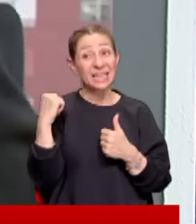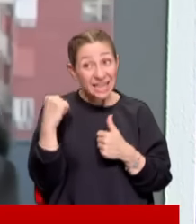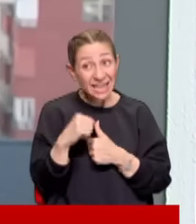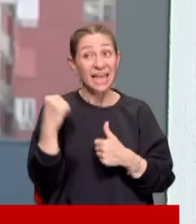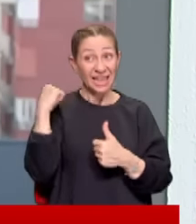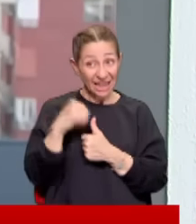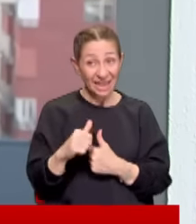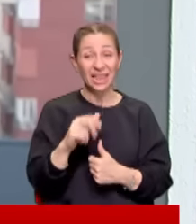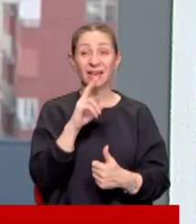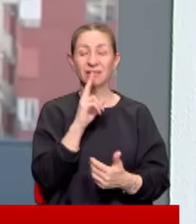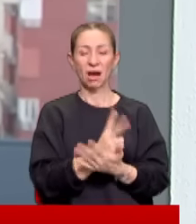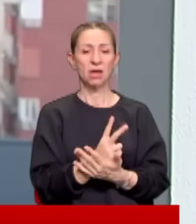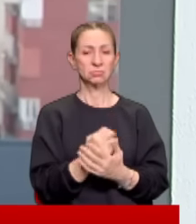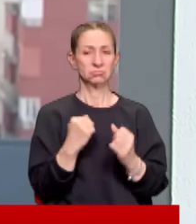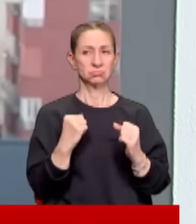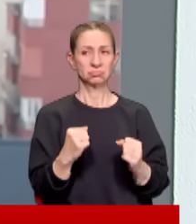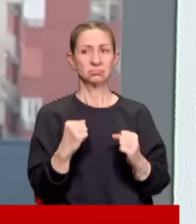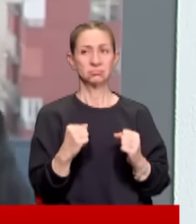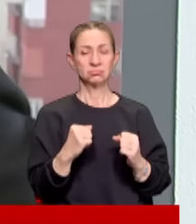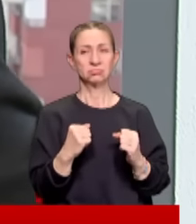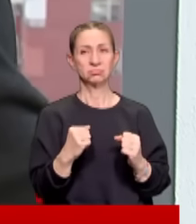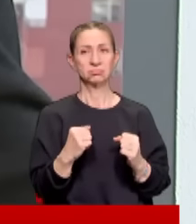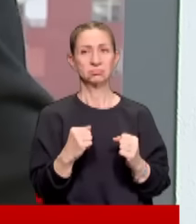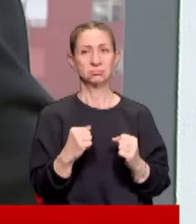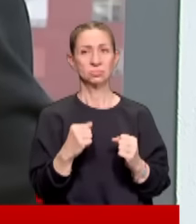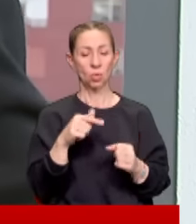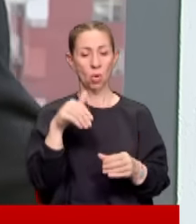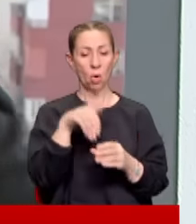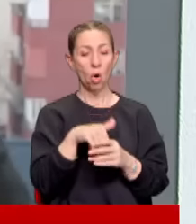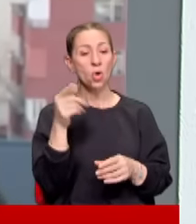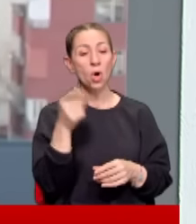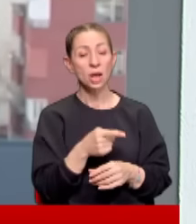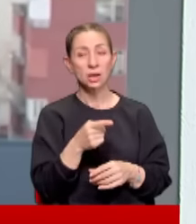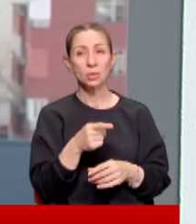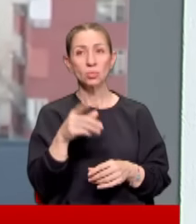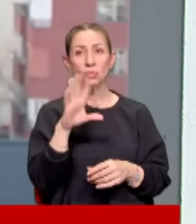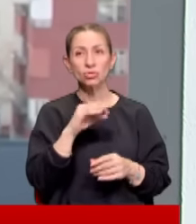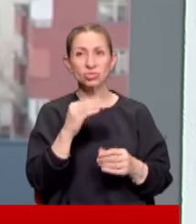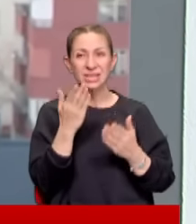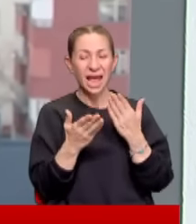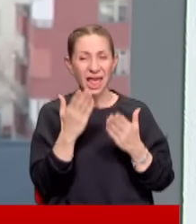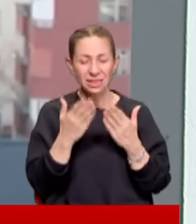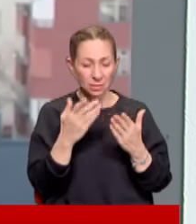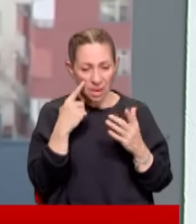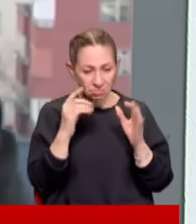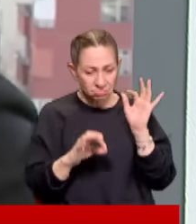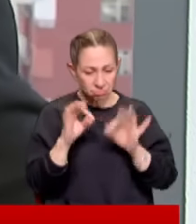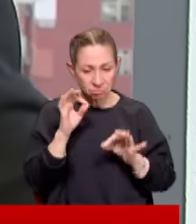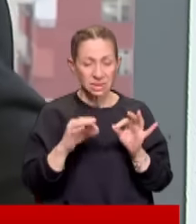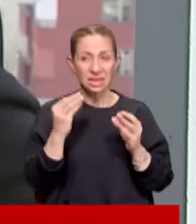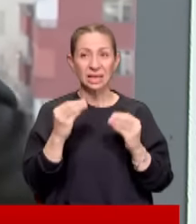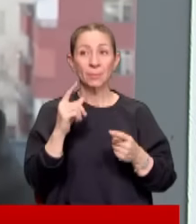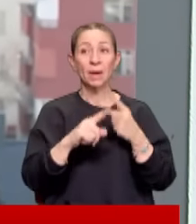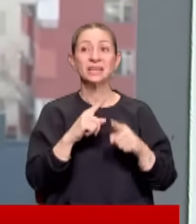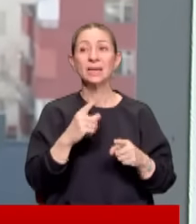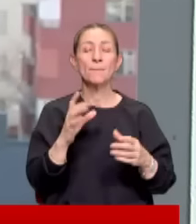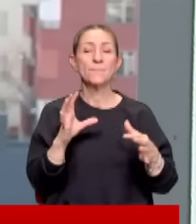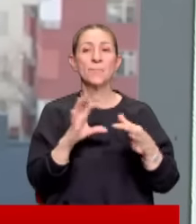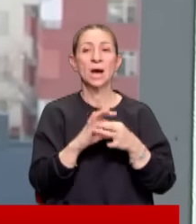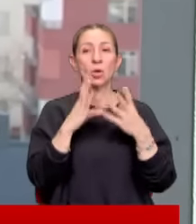yeniden kararlılıkla bu oy oranının bütün analizlerini yaparak bundan sonra İYİ Parti'ye gönül vermiş